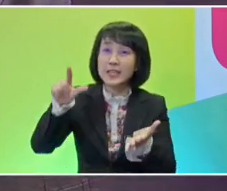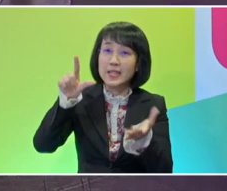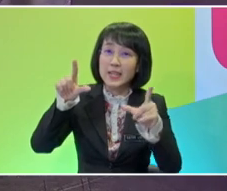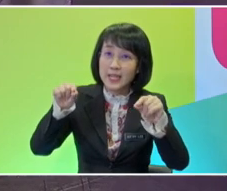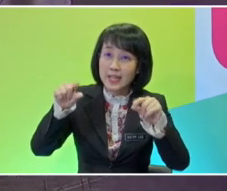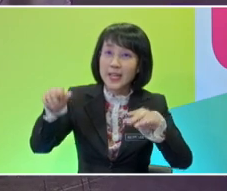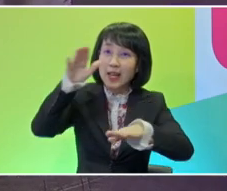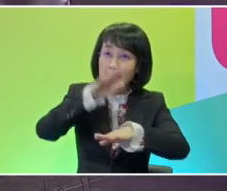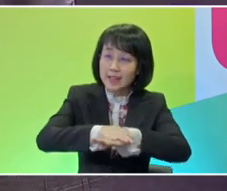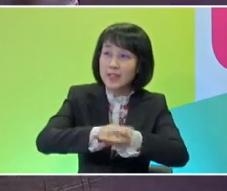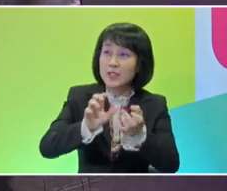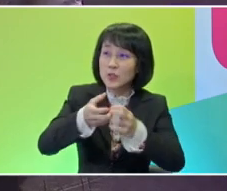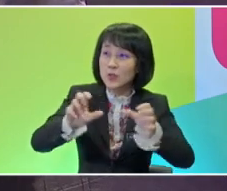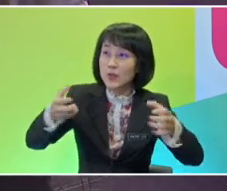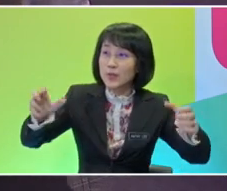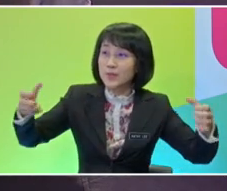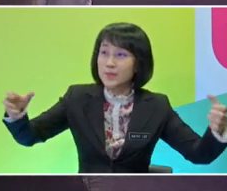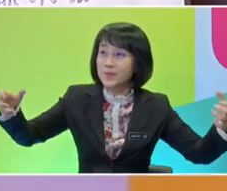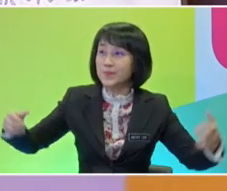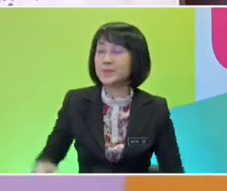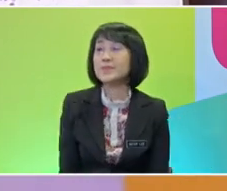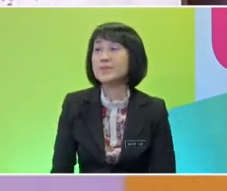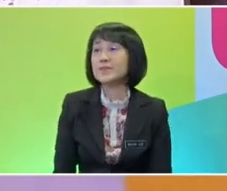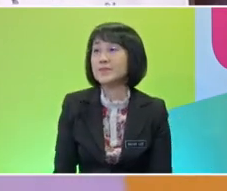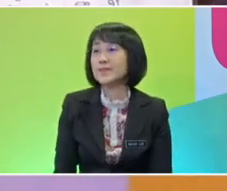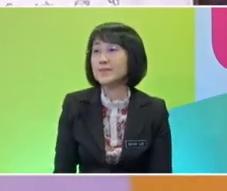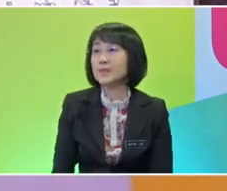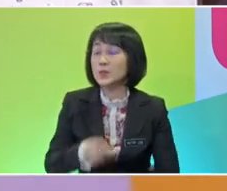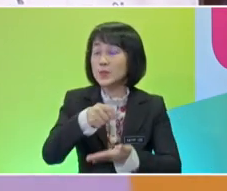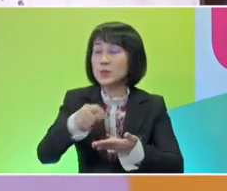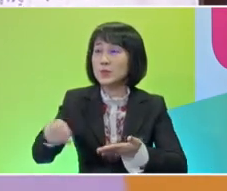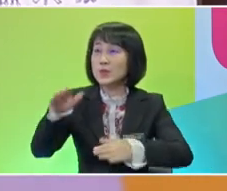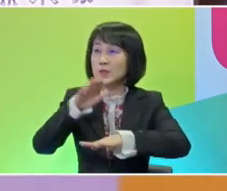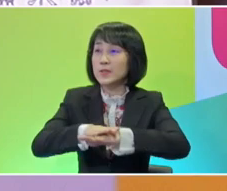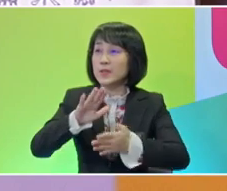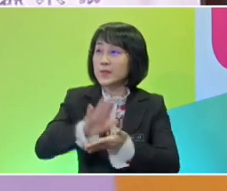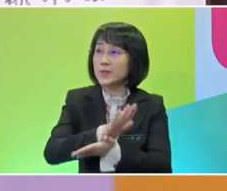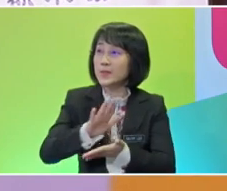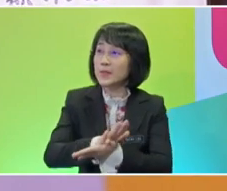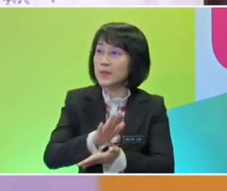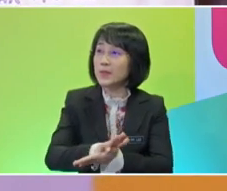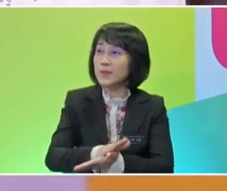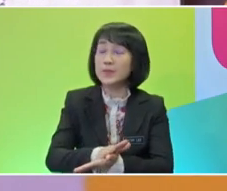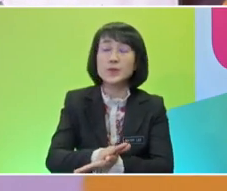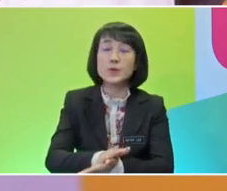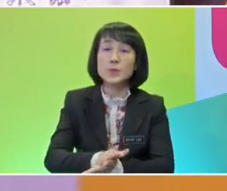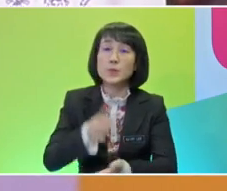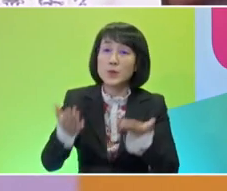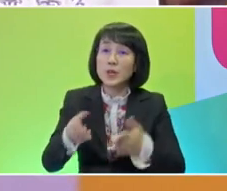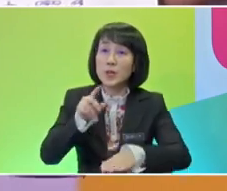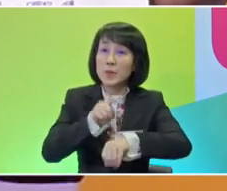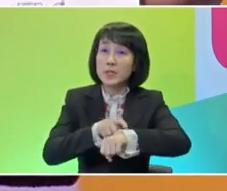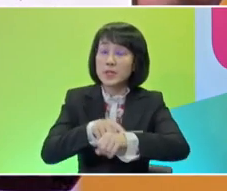ah jadi dilihat dari kertas untuk memudahkan tulisan dan mungkin waktu itu udah memang